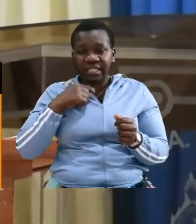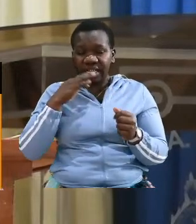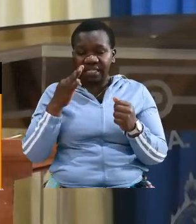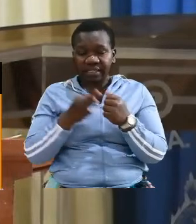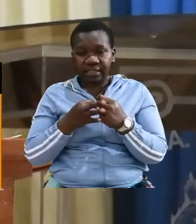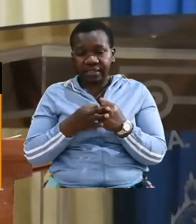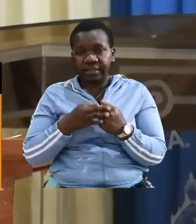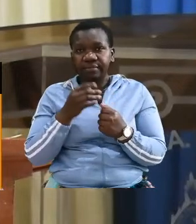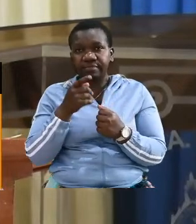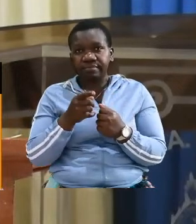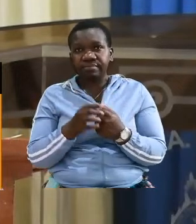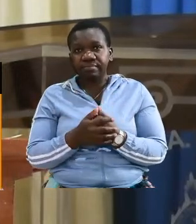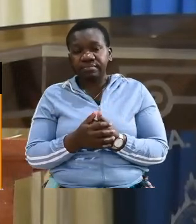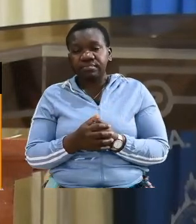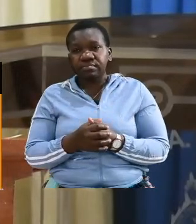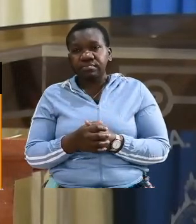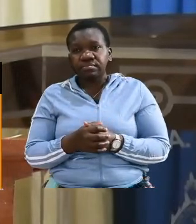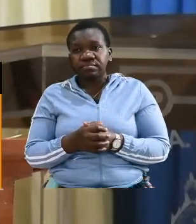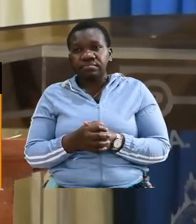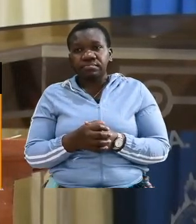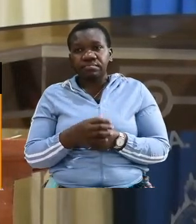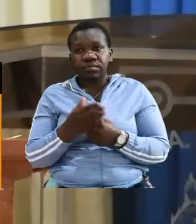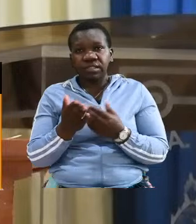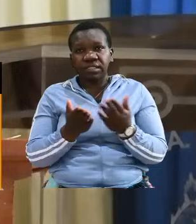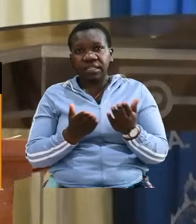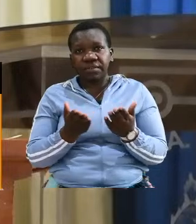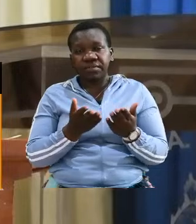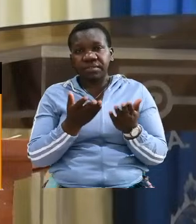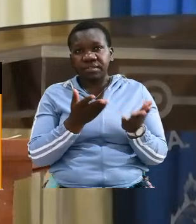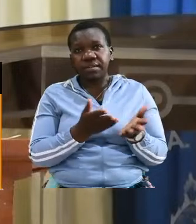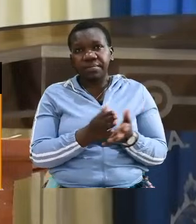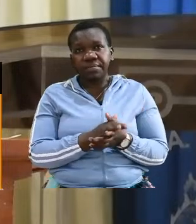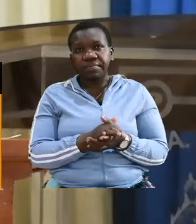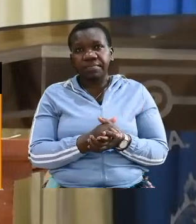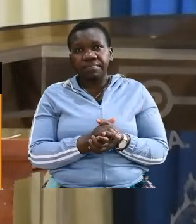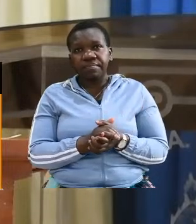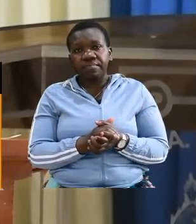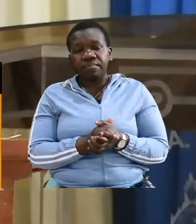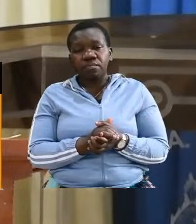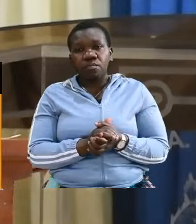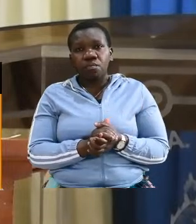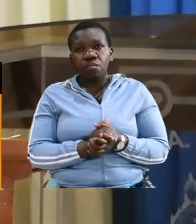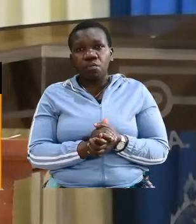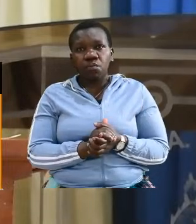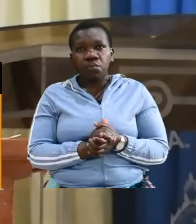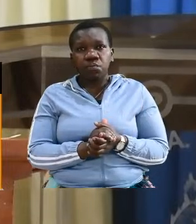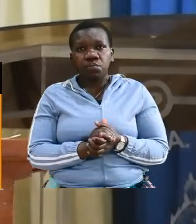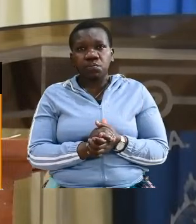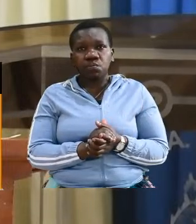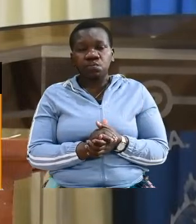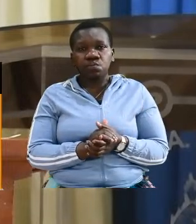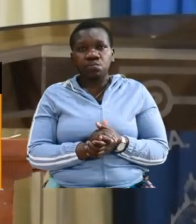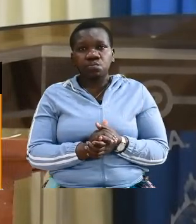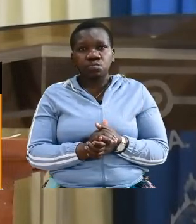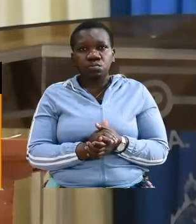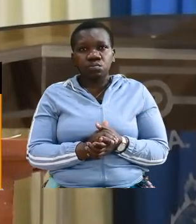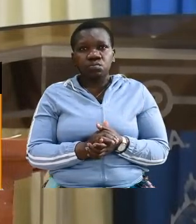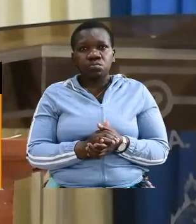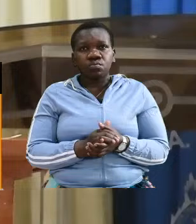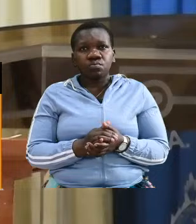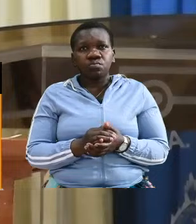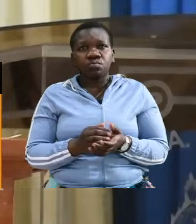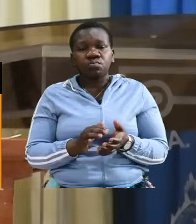utapata kununua. Unaweza nunua yako ya rafiki, lakini sio youth peke yake wananunua, ni sisi wote kama